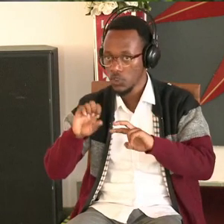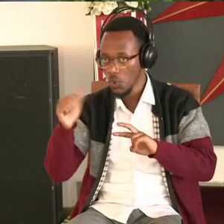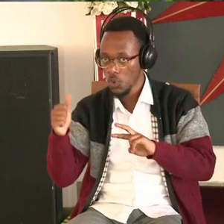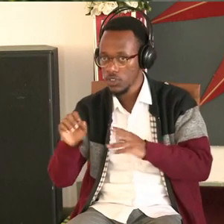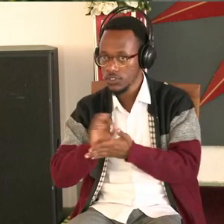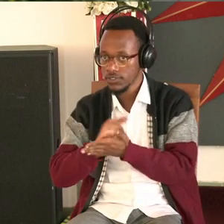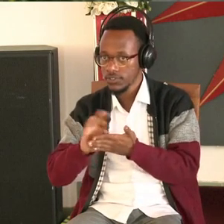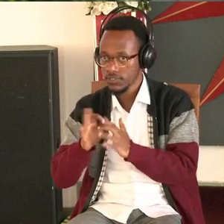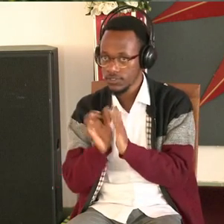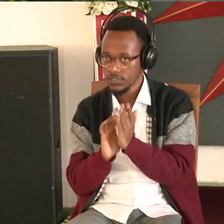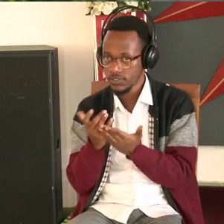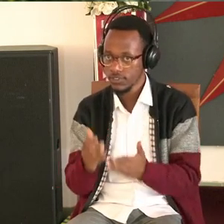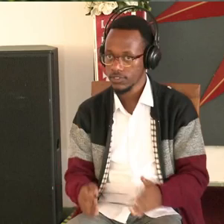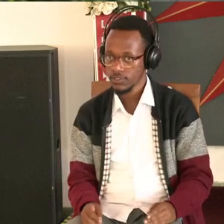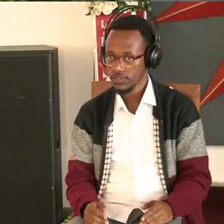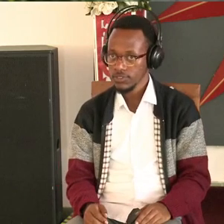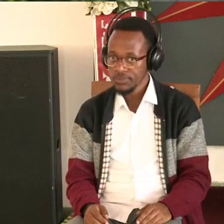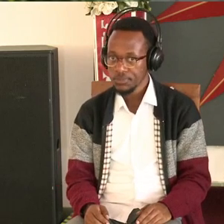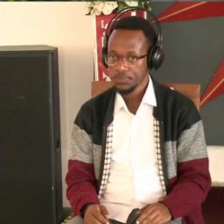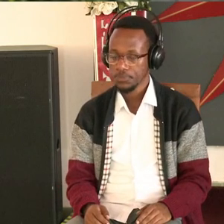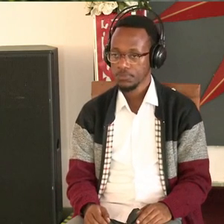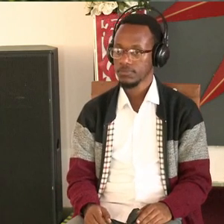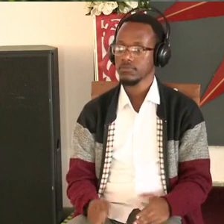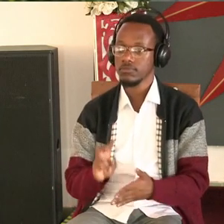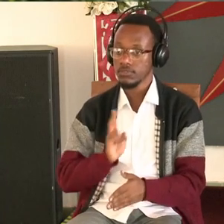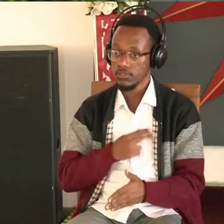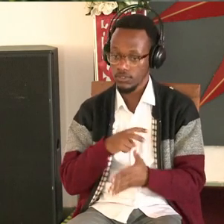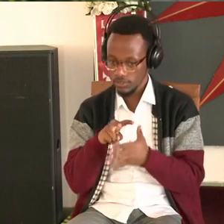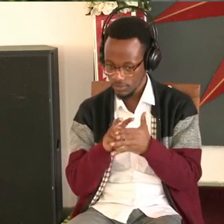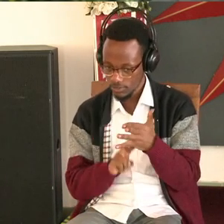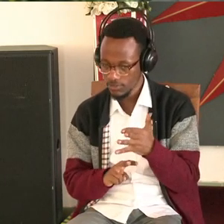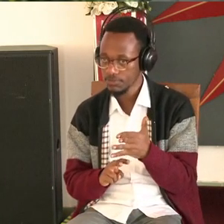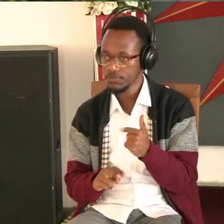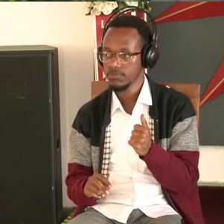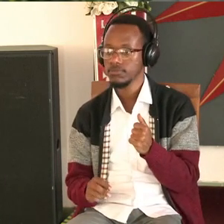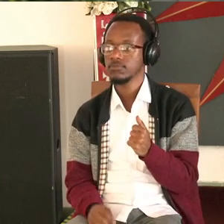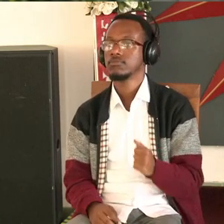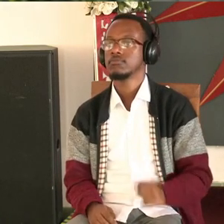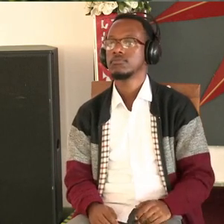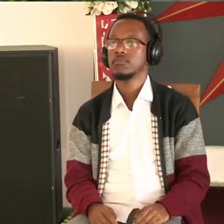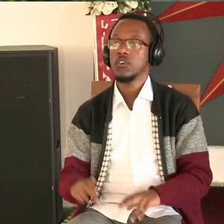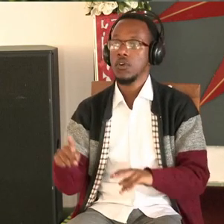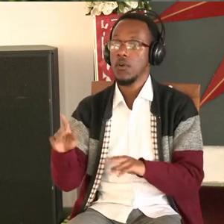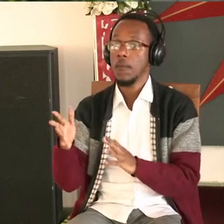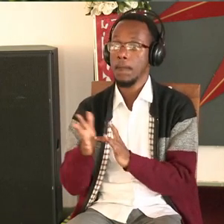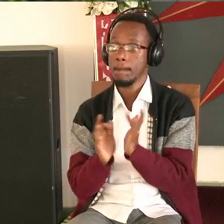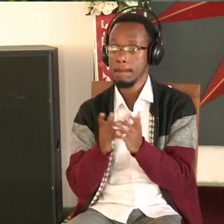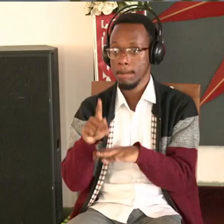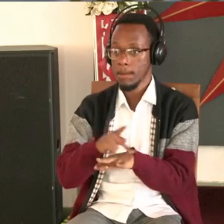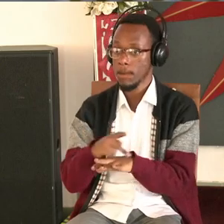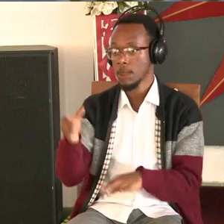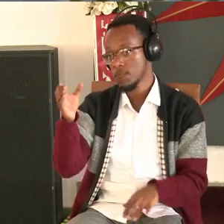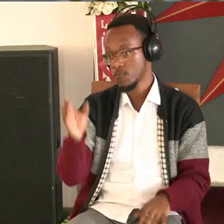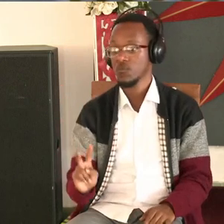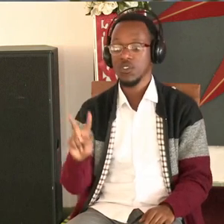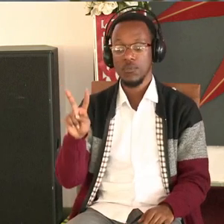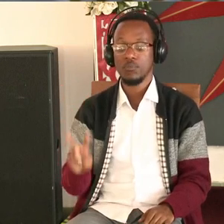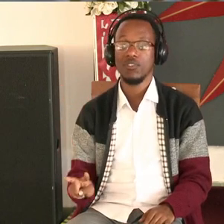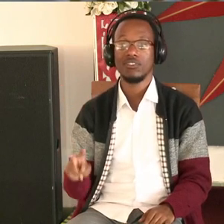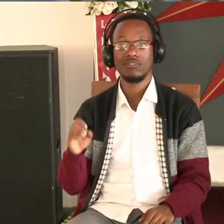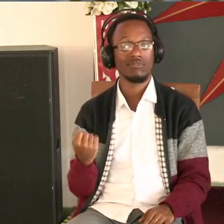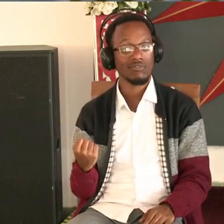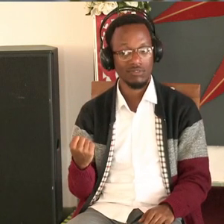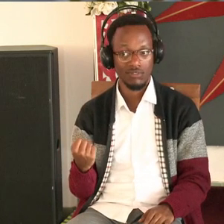bibliques. Nous lisons Turasoma. Du psaume 25 muri Zaburi